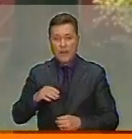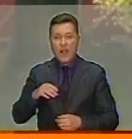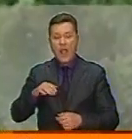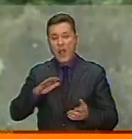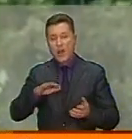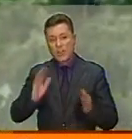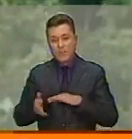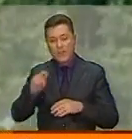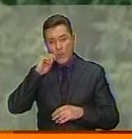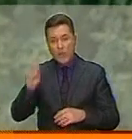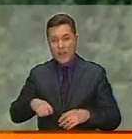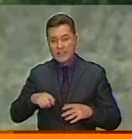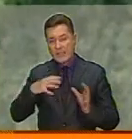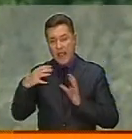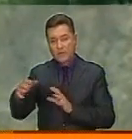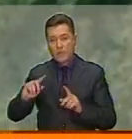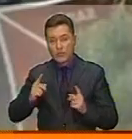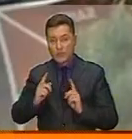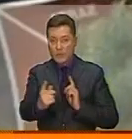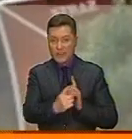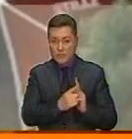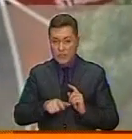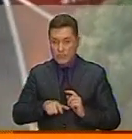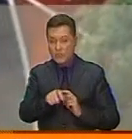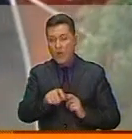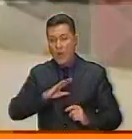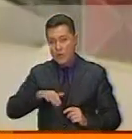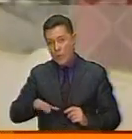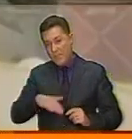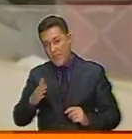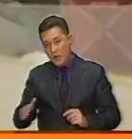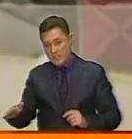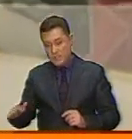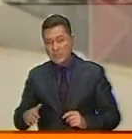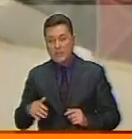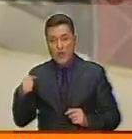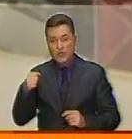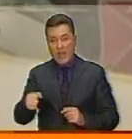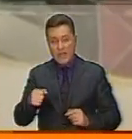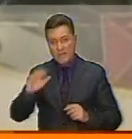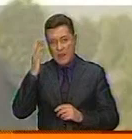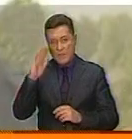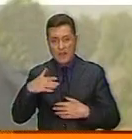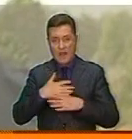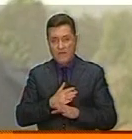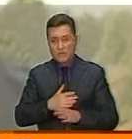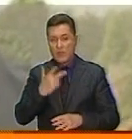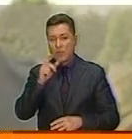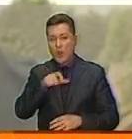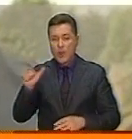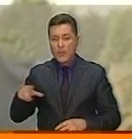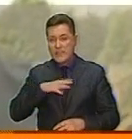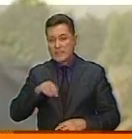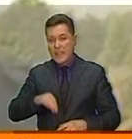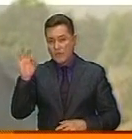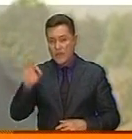автобус чомусь з'їхав на зустрічну смугу а далі на узбіччя ударився об дерево і звалився троє людей загинули на